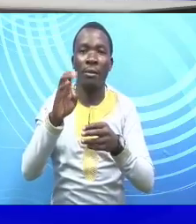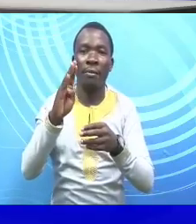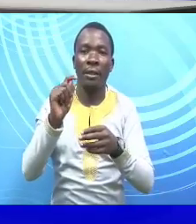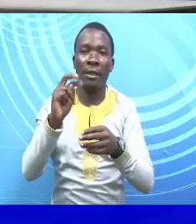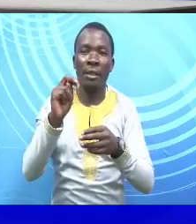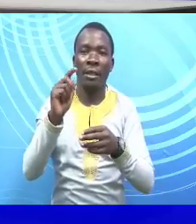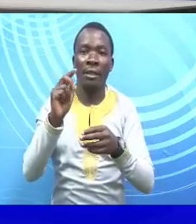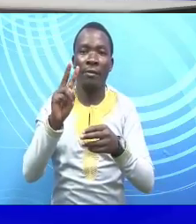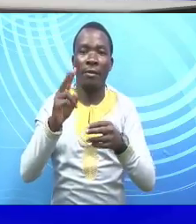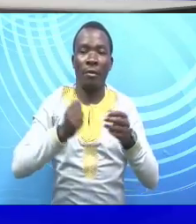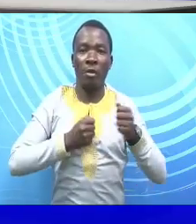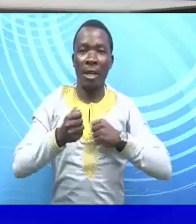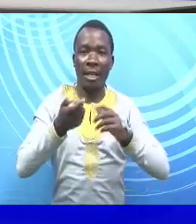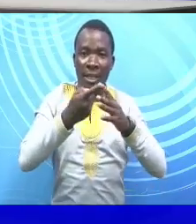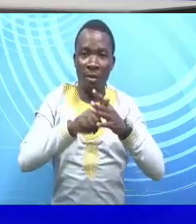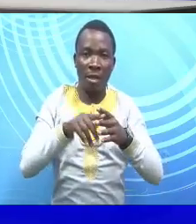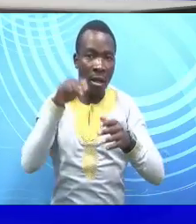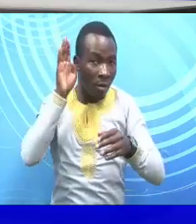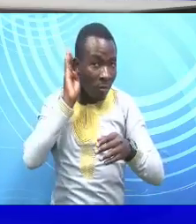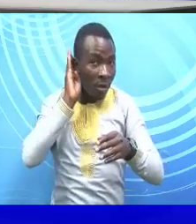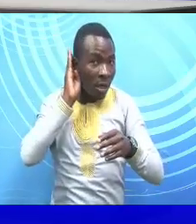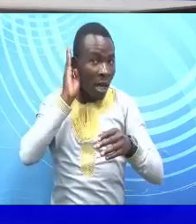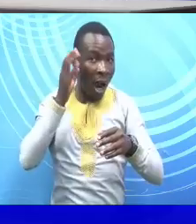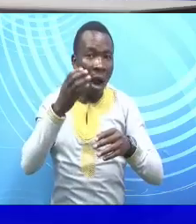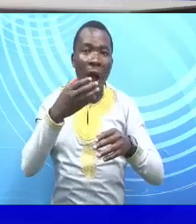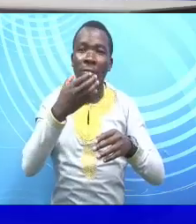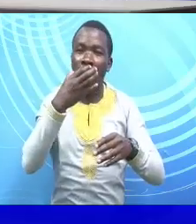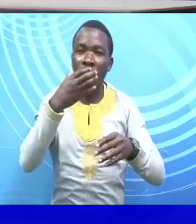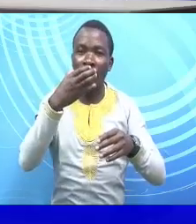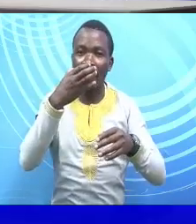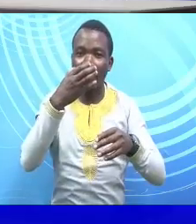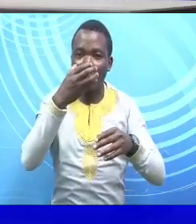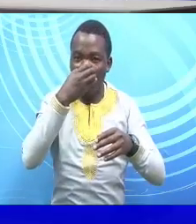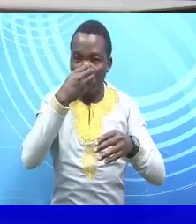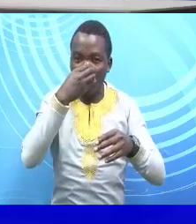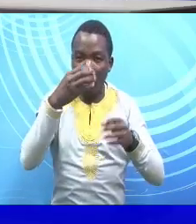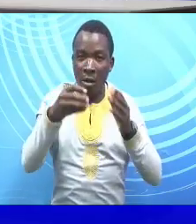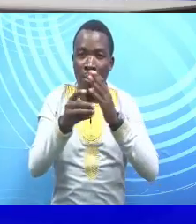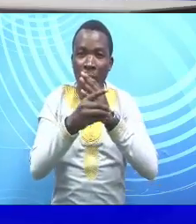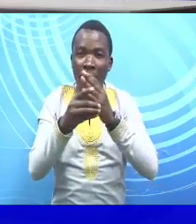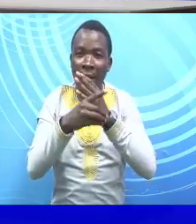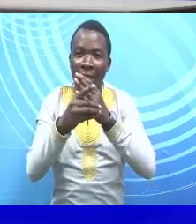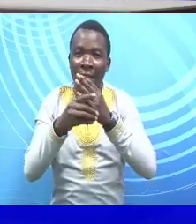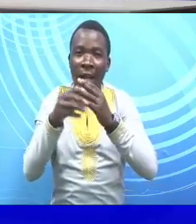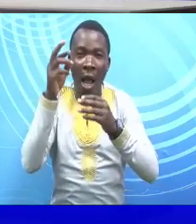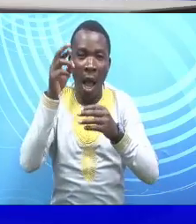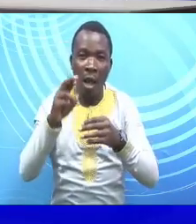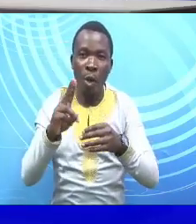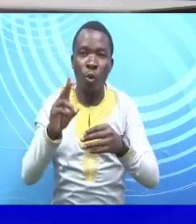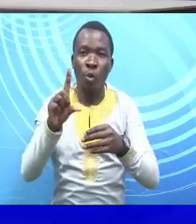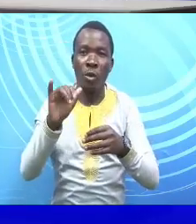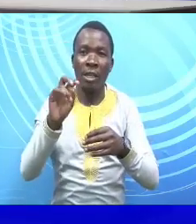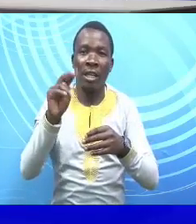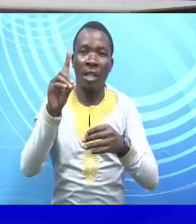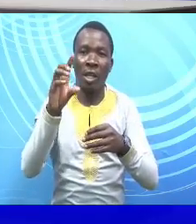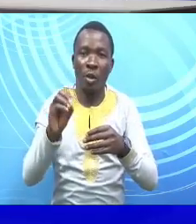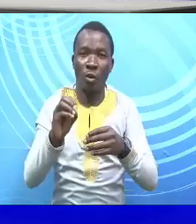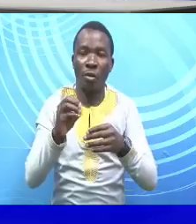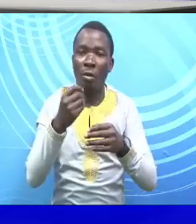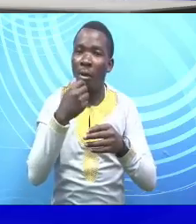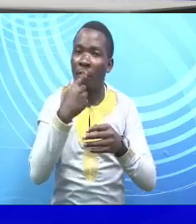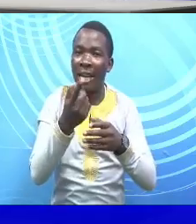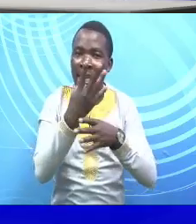dutangire n'amakuru yacu aho abasigajwe inyuma n'amateka batuye mu karere ka Rulindo umurenge wa Kisaro mu kagari ka Kamushenyi batakaha